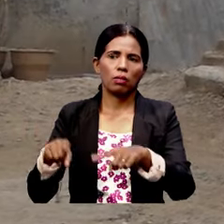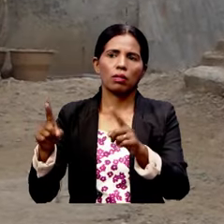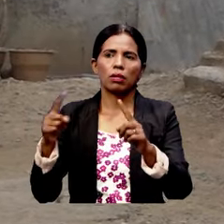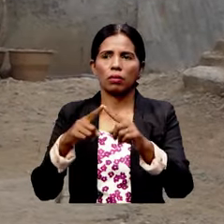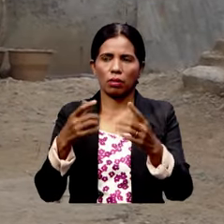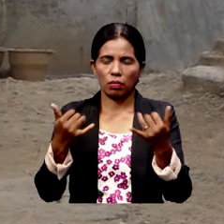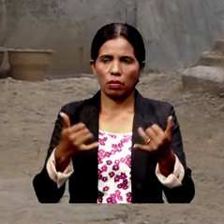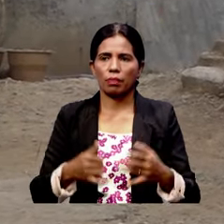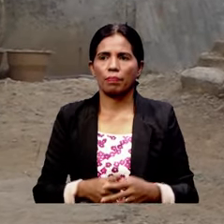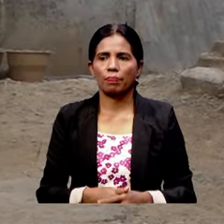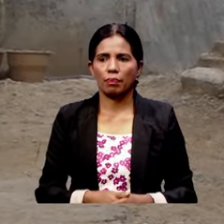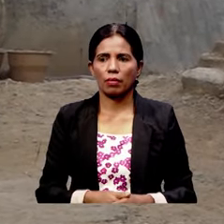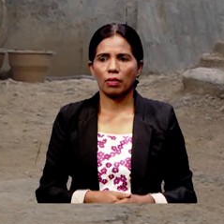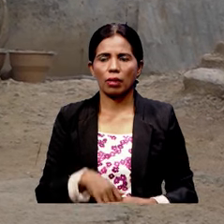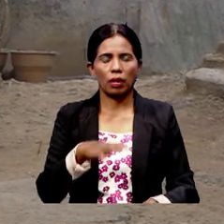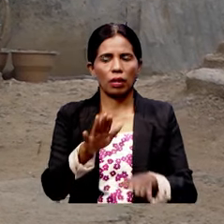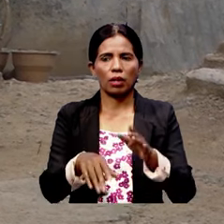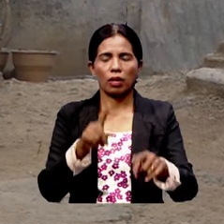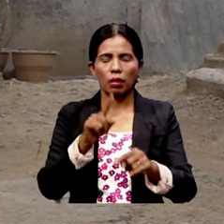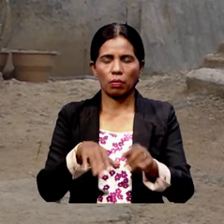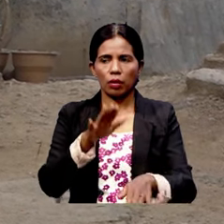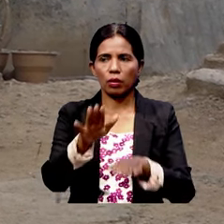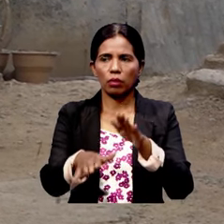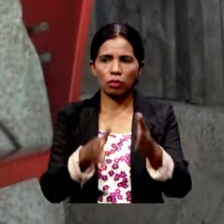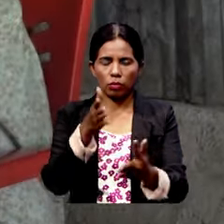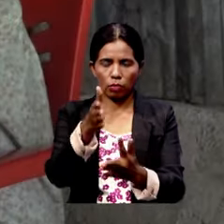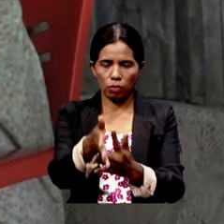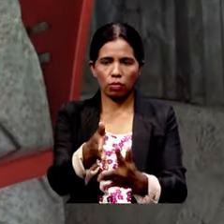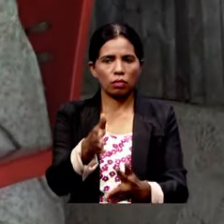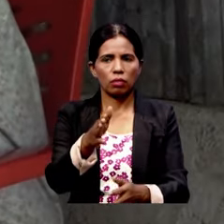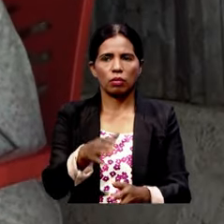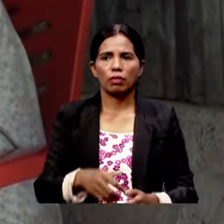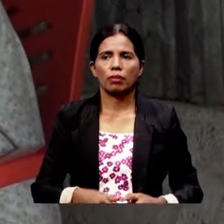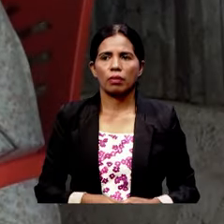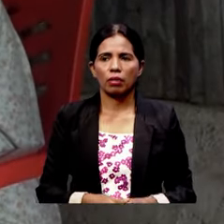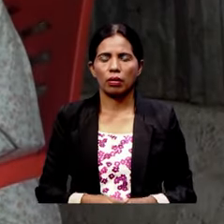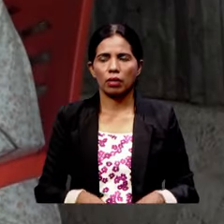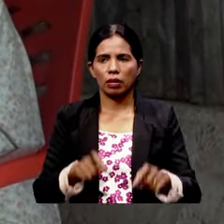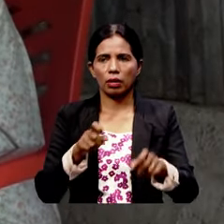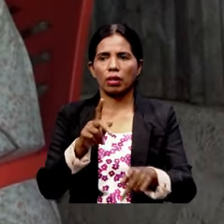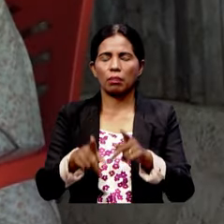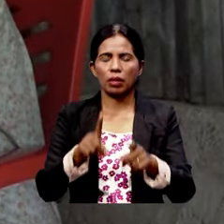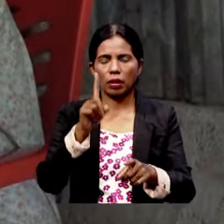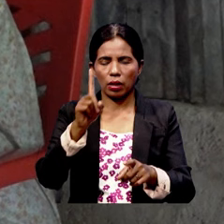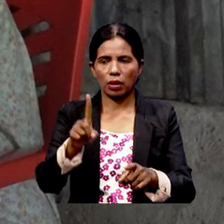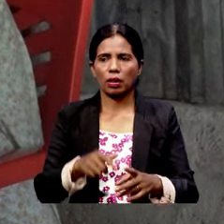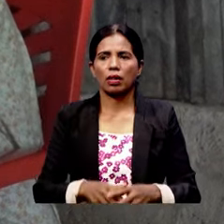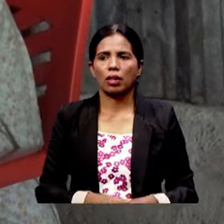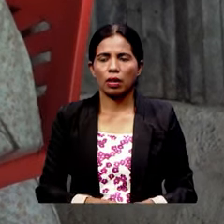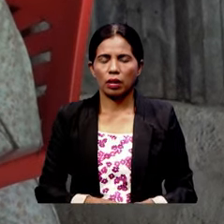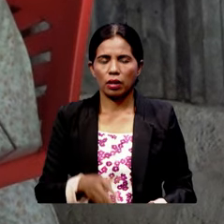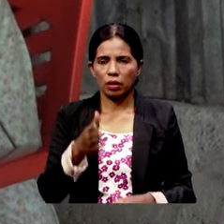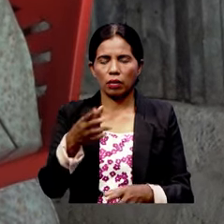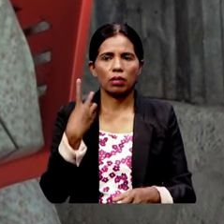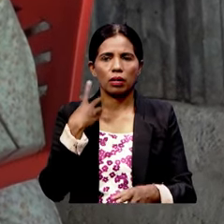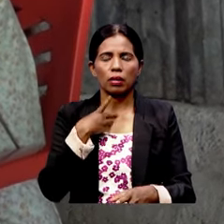agora Pas ni lau mas ni labele tung rai lolo ni ni labele lau. Ni tengki emai dah hit emai dah. Ni tung apa